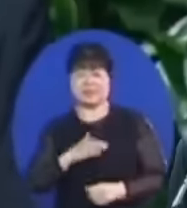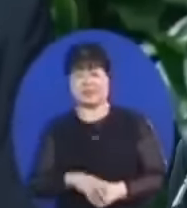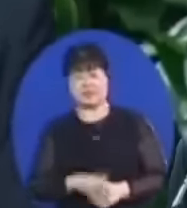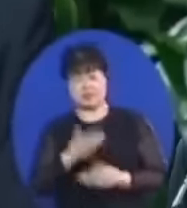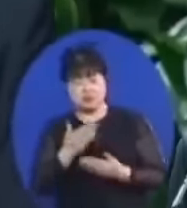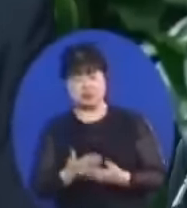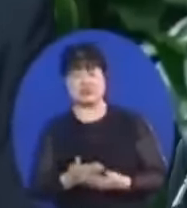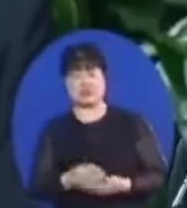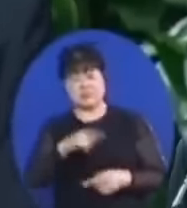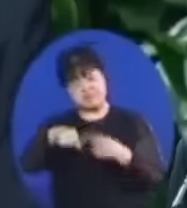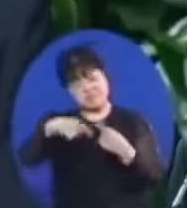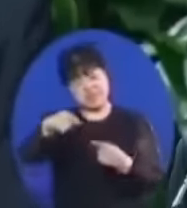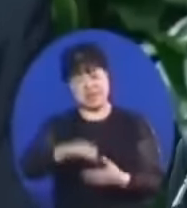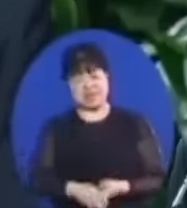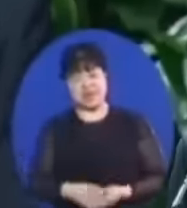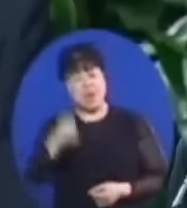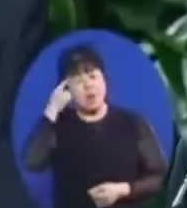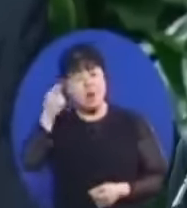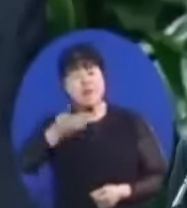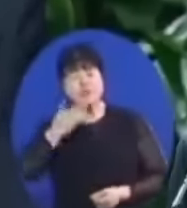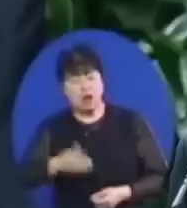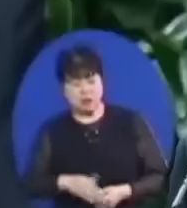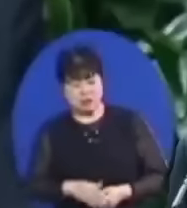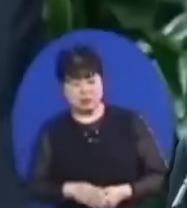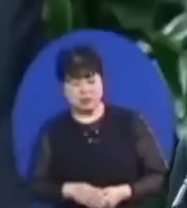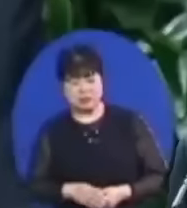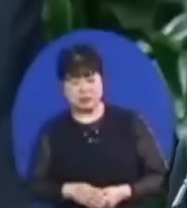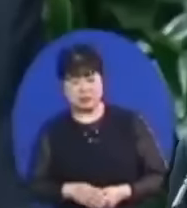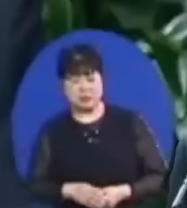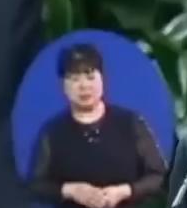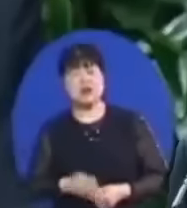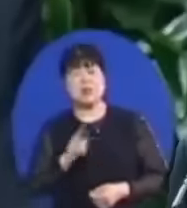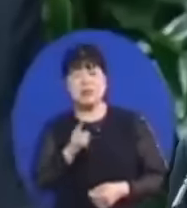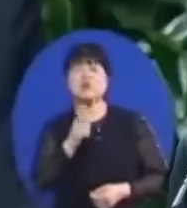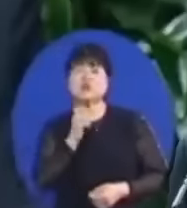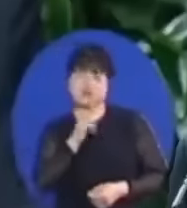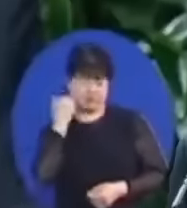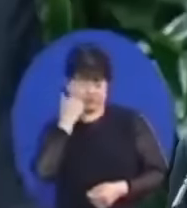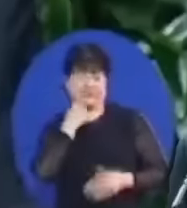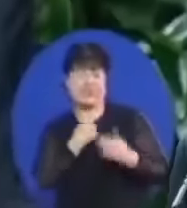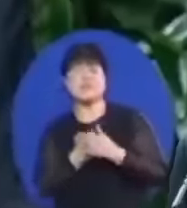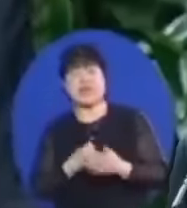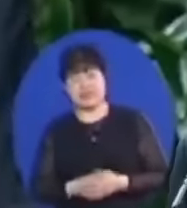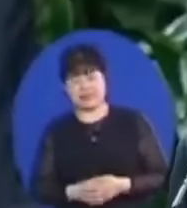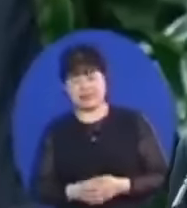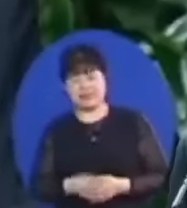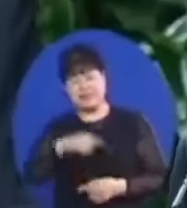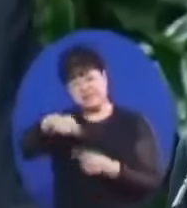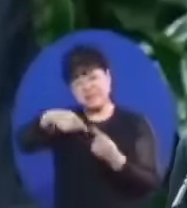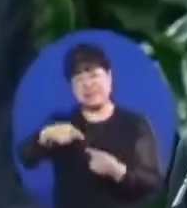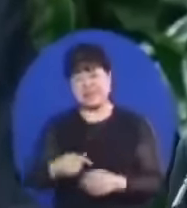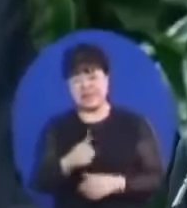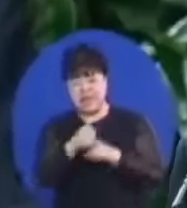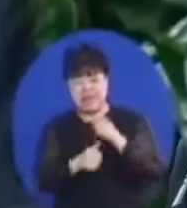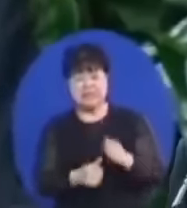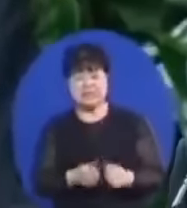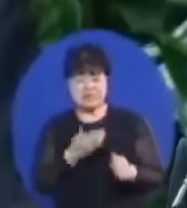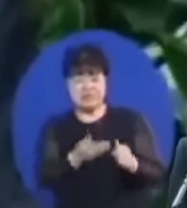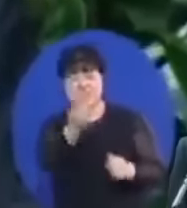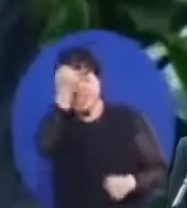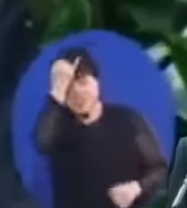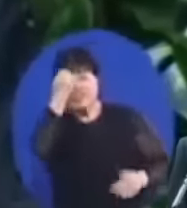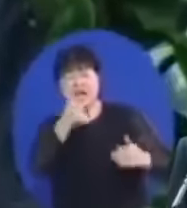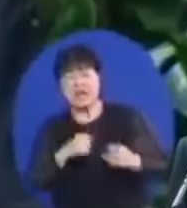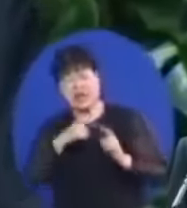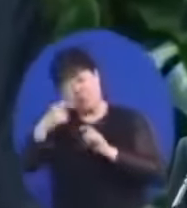것이 변명입니다. 너 왜 이를 했냐? 아, 무엇 때문에 그렇습니다. 아담은 하나님이 지어주신 저 여자 하와가